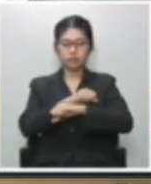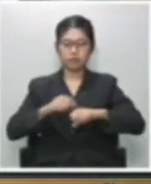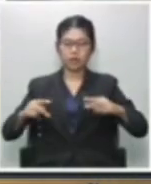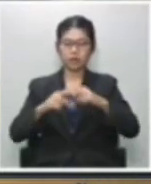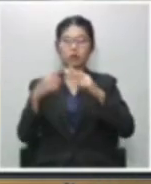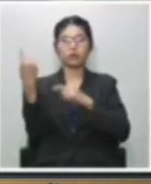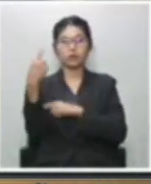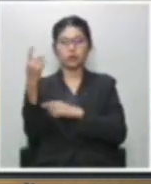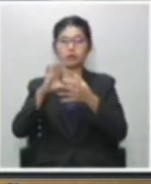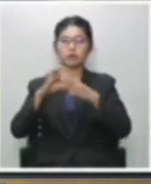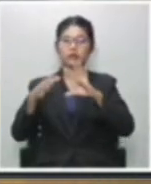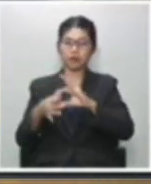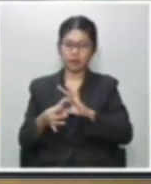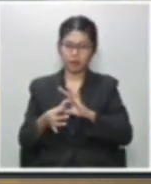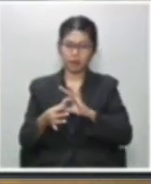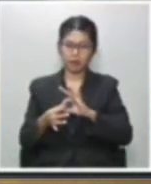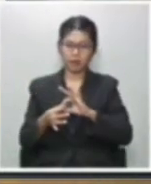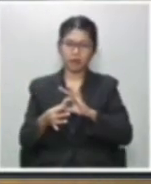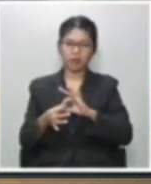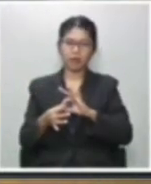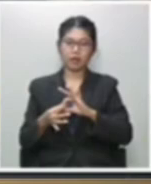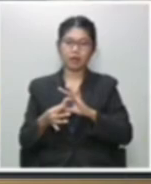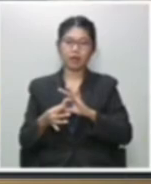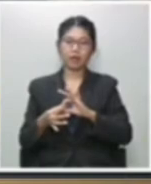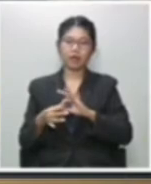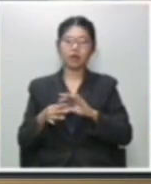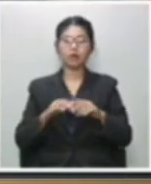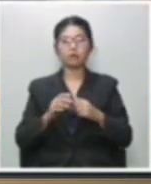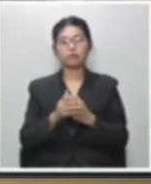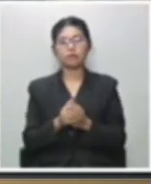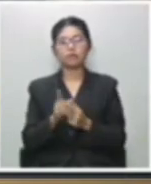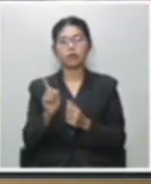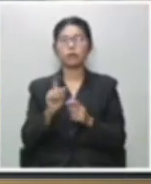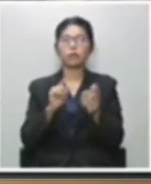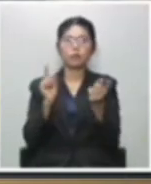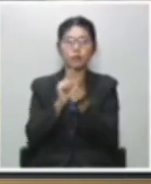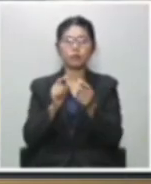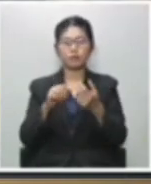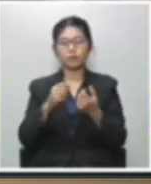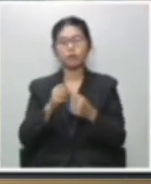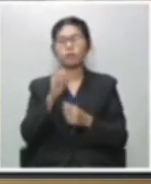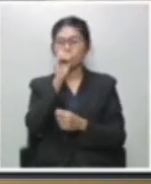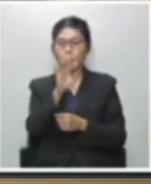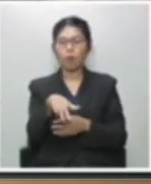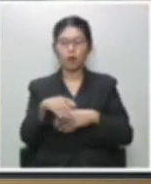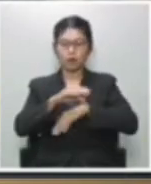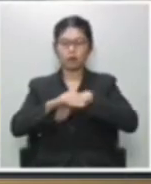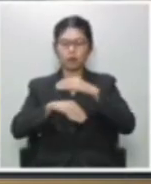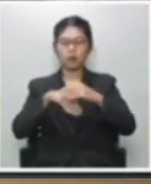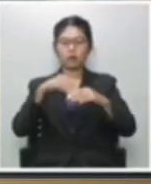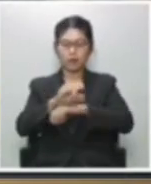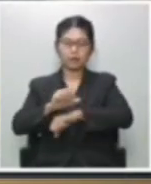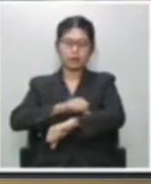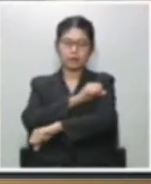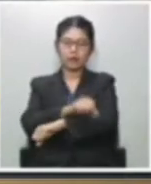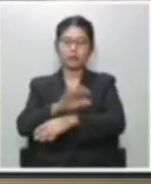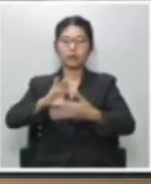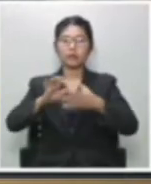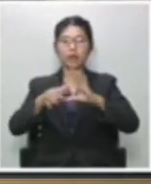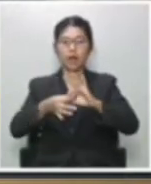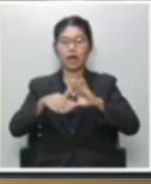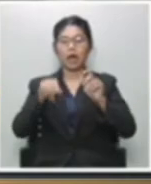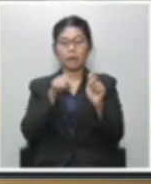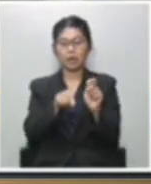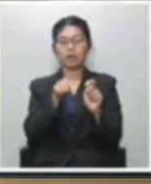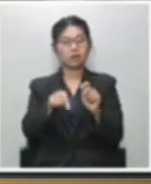และกีฬาเนี่ยไปประชาคมกับชาวบ้านรวมทั้งนายอำเภอด้วยว่าจะสร้างสนามกีฬาให้อำเภอสำโรงทาบเนี่ยยังไม่มีสนามกีฬา